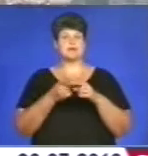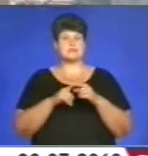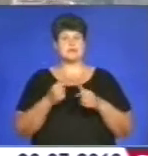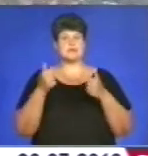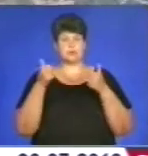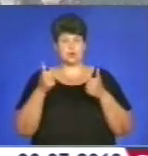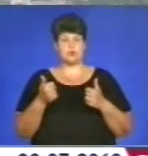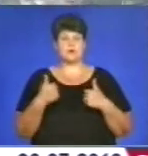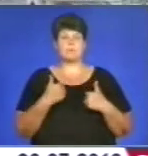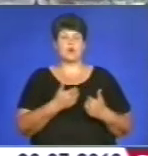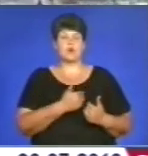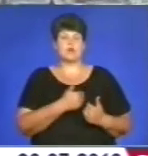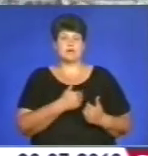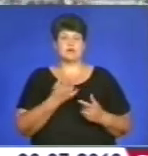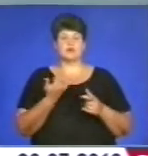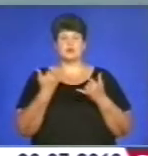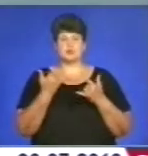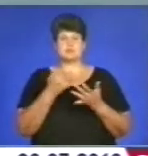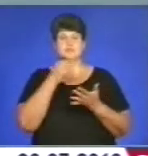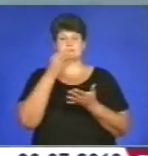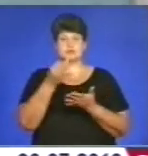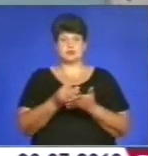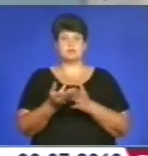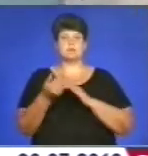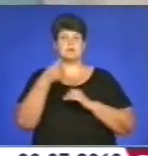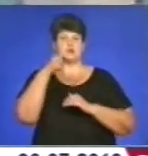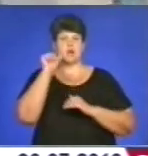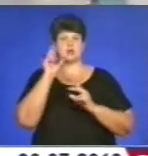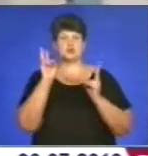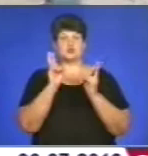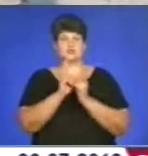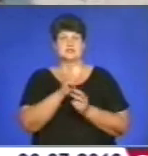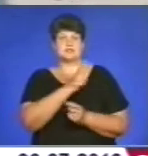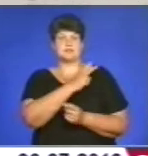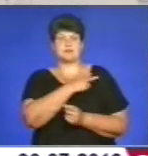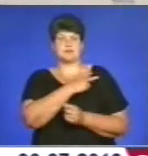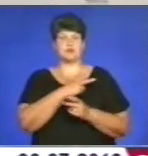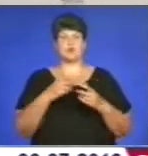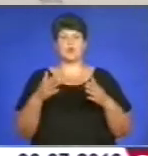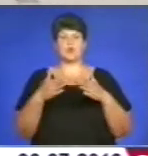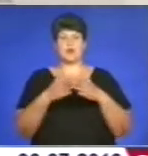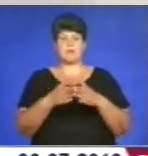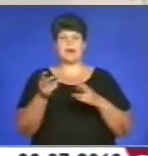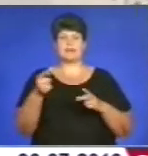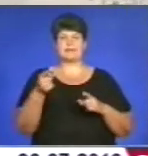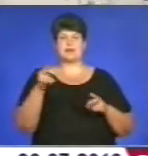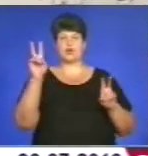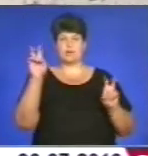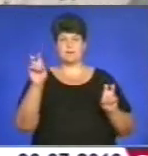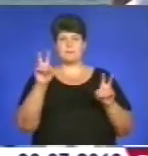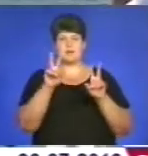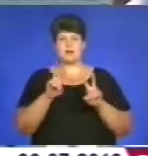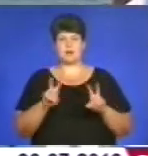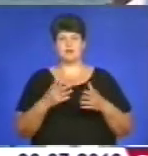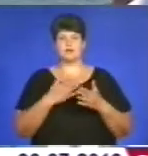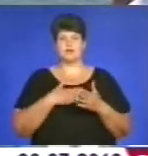хотів би сьогодні запевнити, після вчорашньої зустрічі з капітаном корабля «Тернопіль», ми переглянемо деякі наші